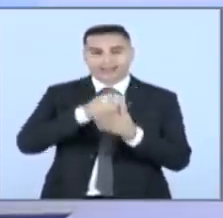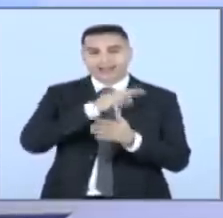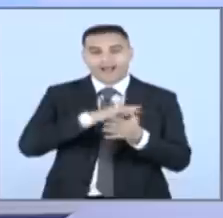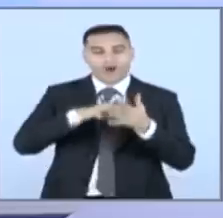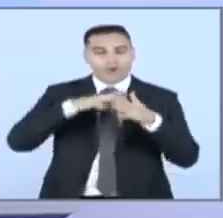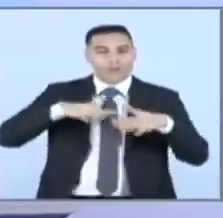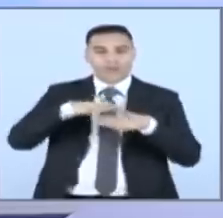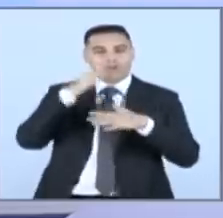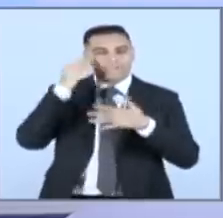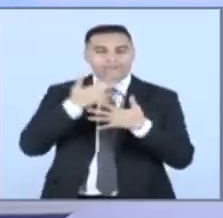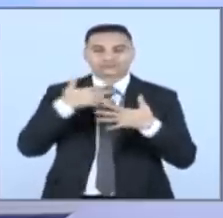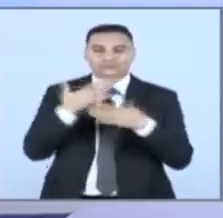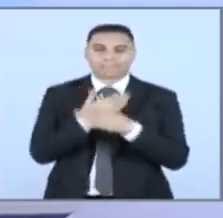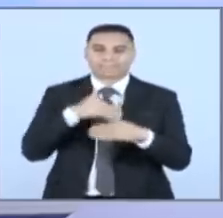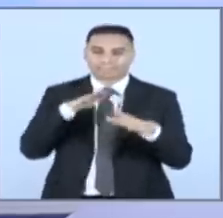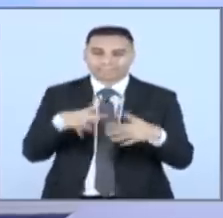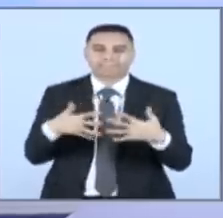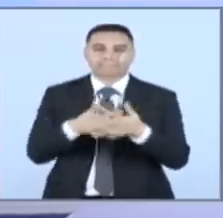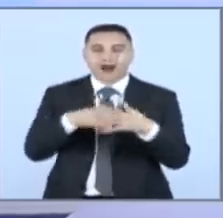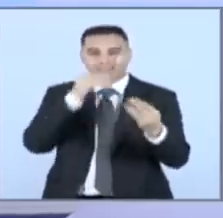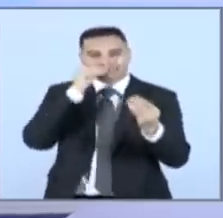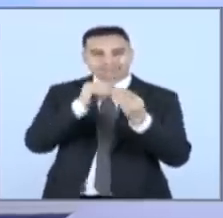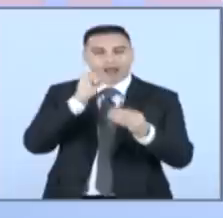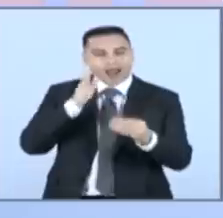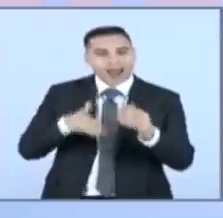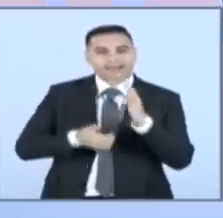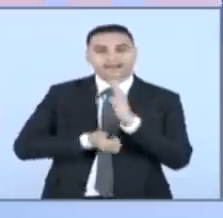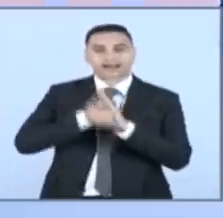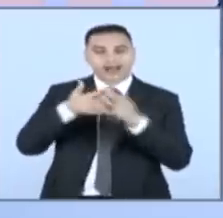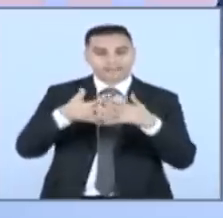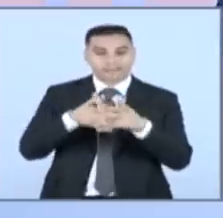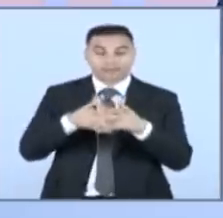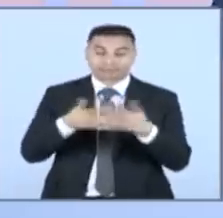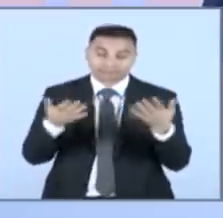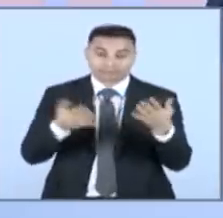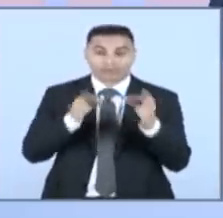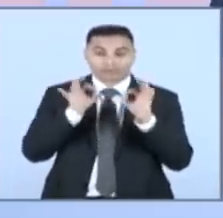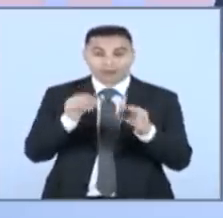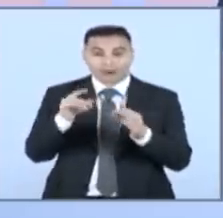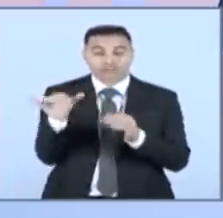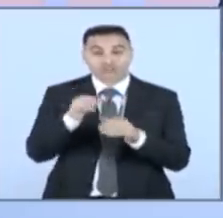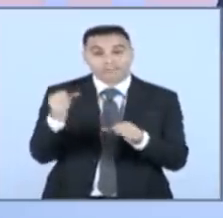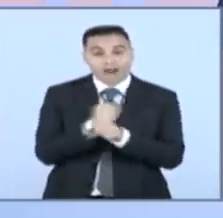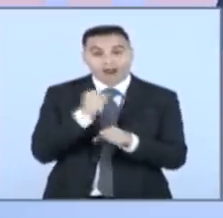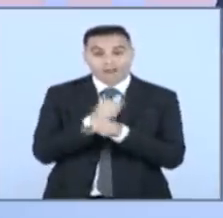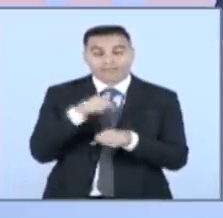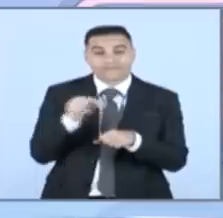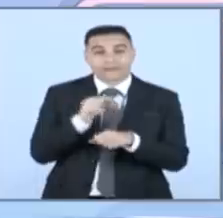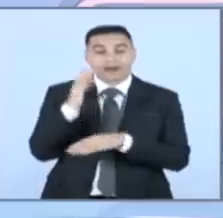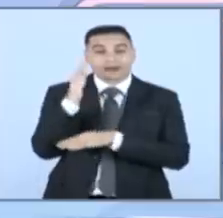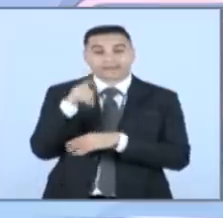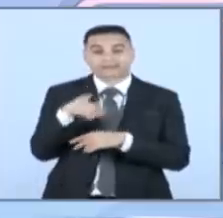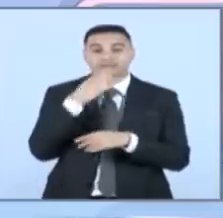الواحد مبسوط ان هو موجود وقادر ان هو يساهم في الموضوع ده. طبعا انتوا جزء مهم جدا في هذا